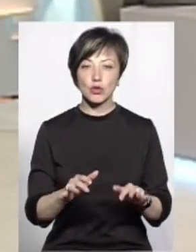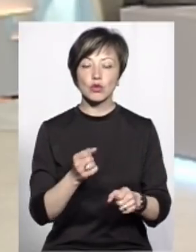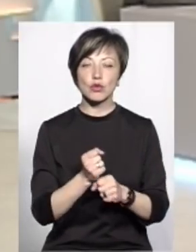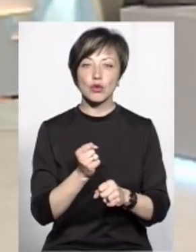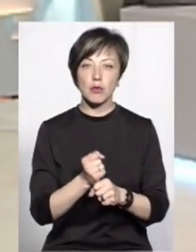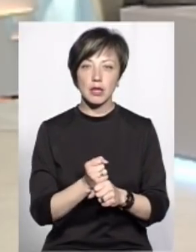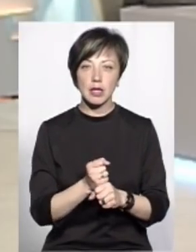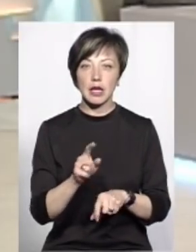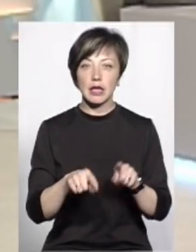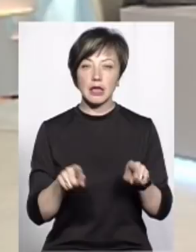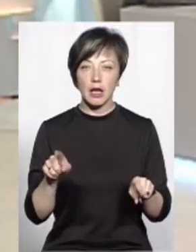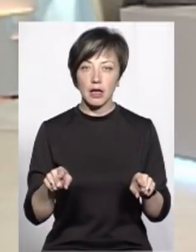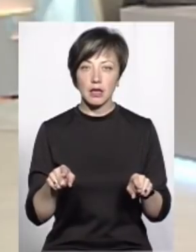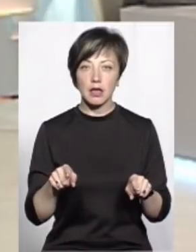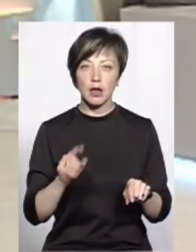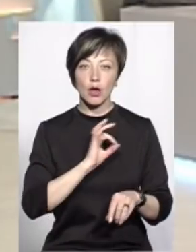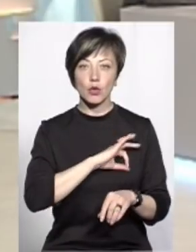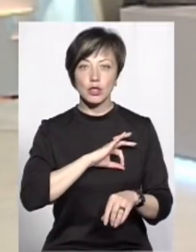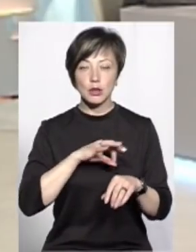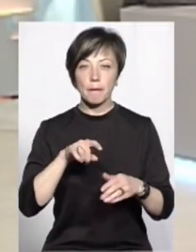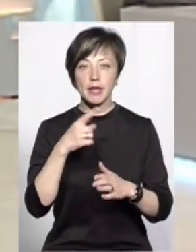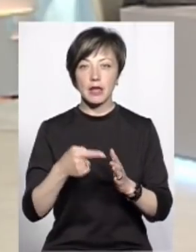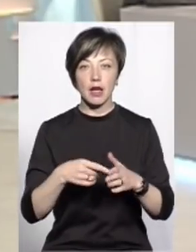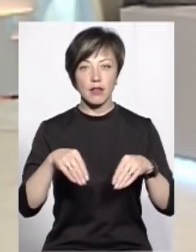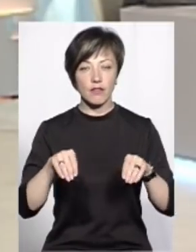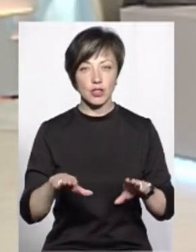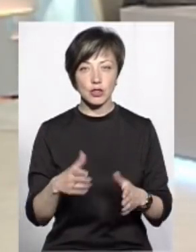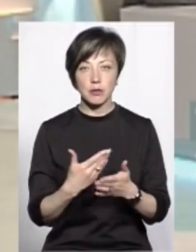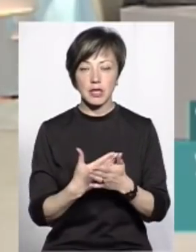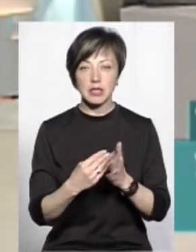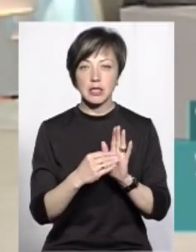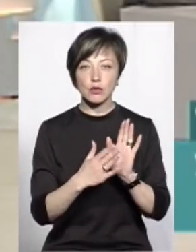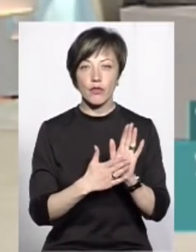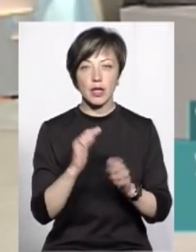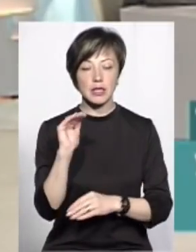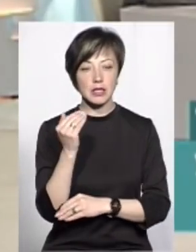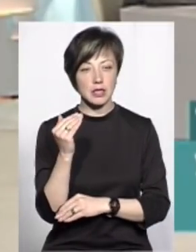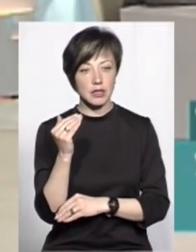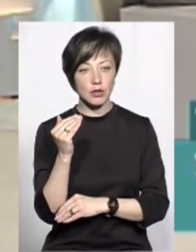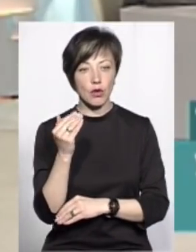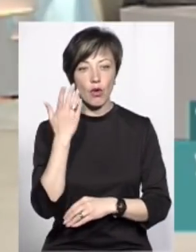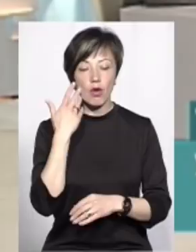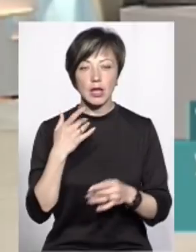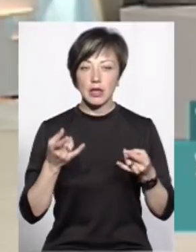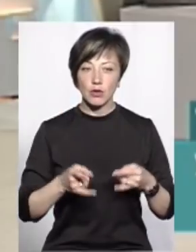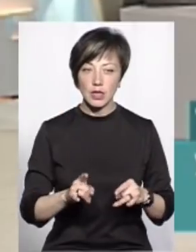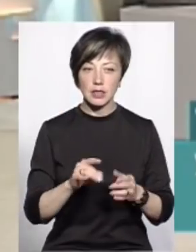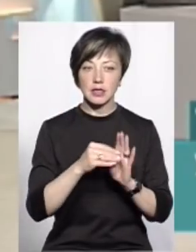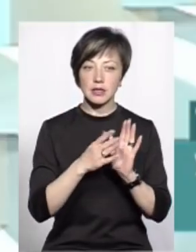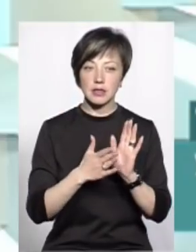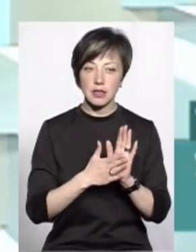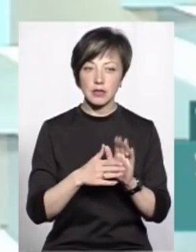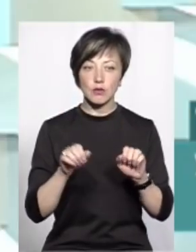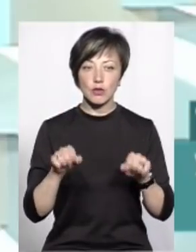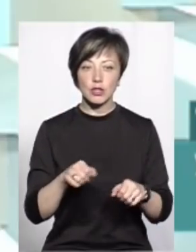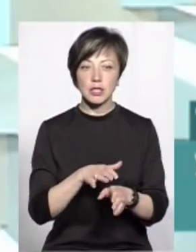зробити деякі правові питання вирішити. Наприклад, що зареєструвати дитину, коли вона народилася, саме реєстрацію народження,